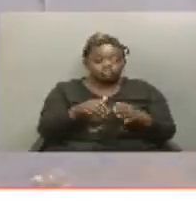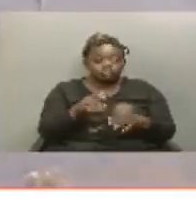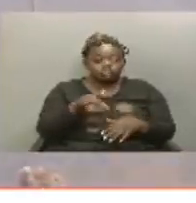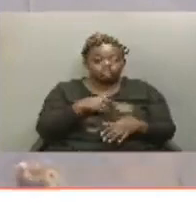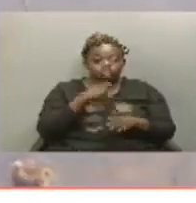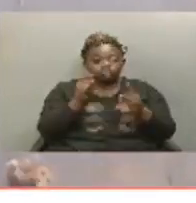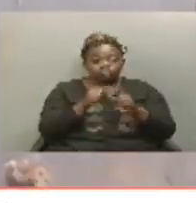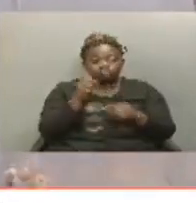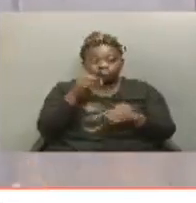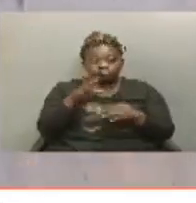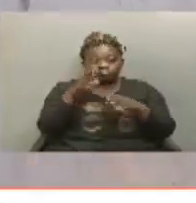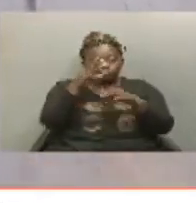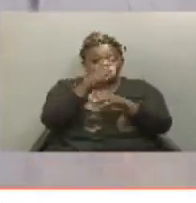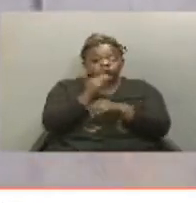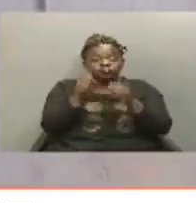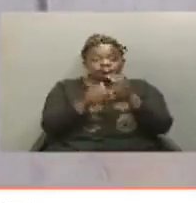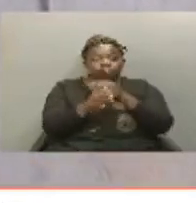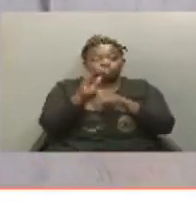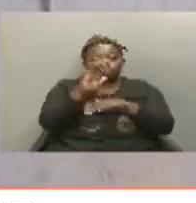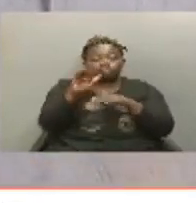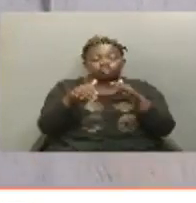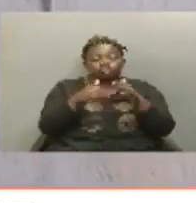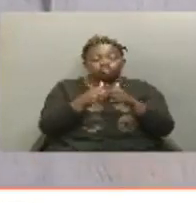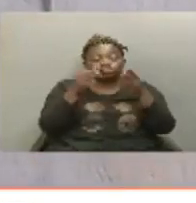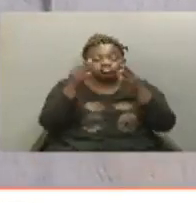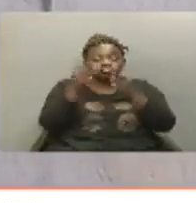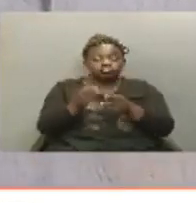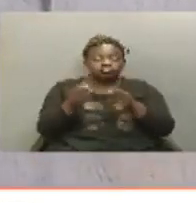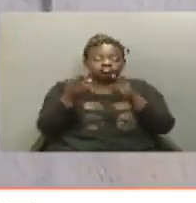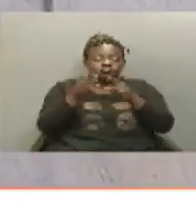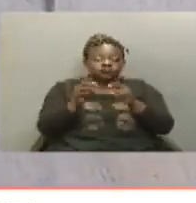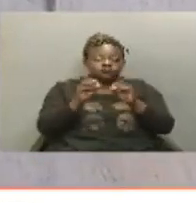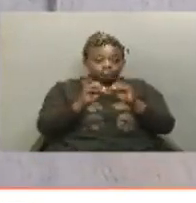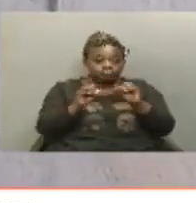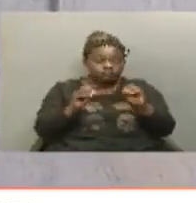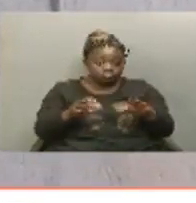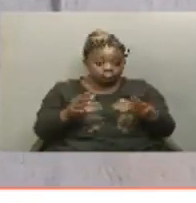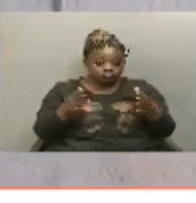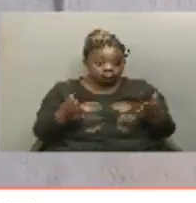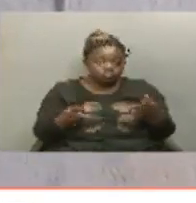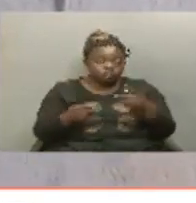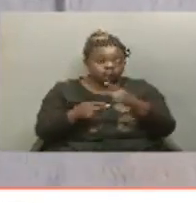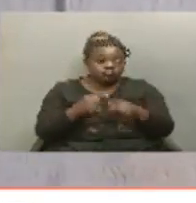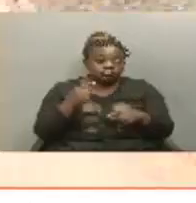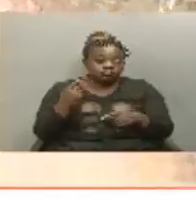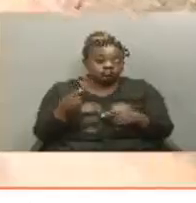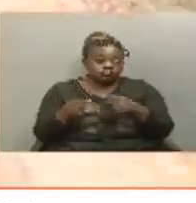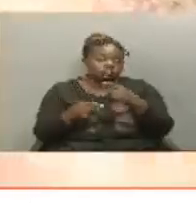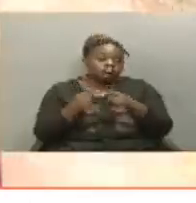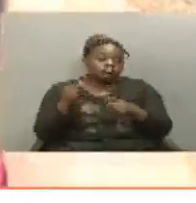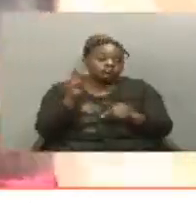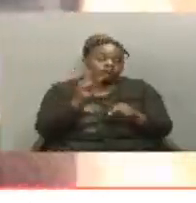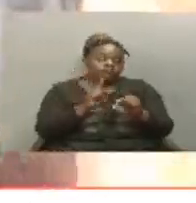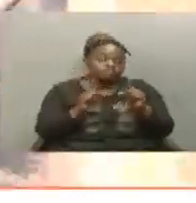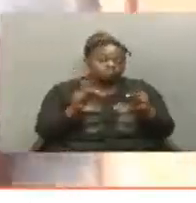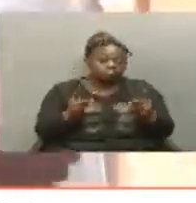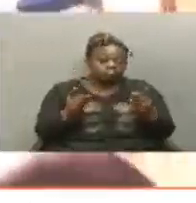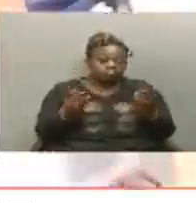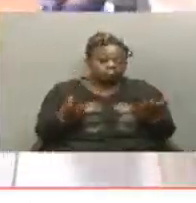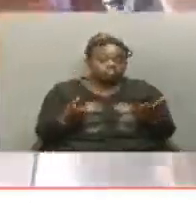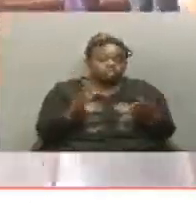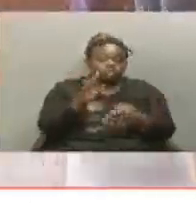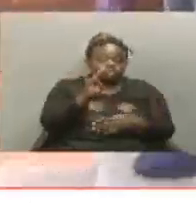Singa abadde beesiga Katonda ebyonna tebyandibaddewo naye temulingi batta abantu. Ssentebe w'ekitundu